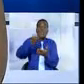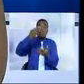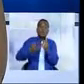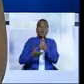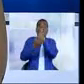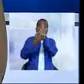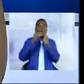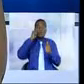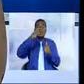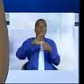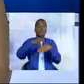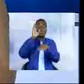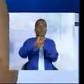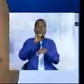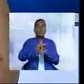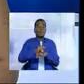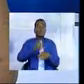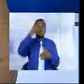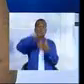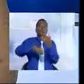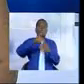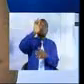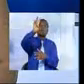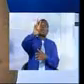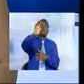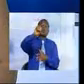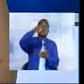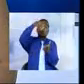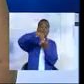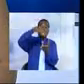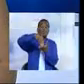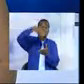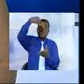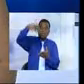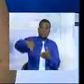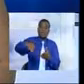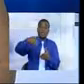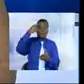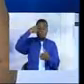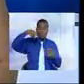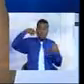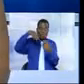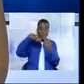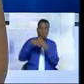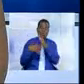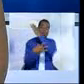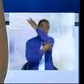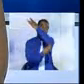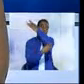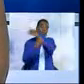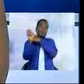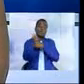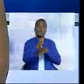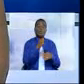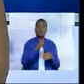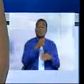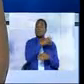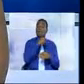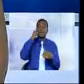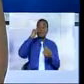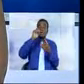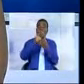Côte d'Ivoire, FAFCI, valeur 70 millions de francs CFA, cela en vue de lutter contre la pauvreté. Dominique